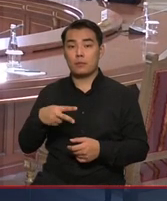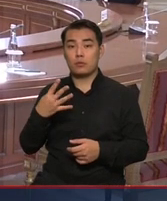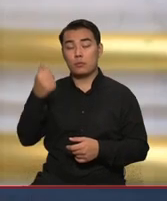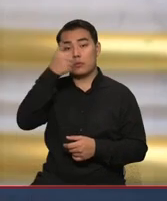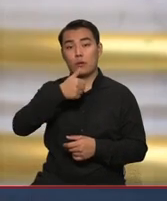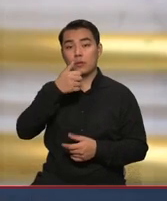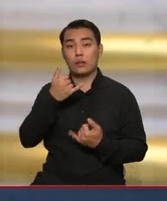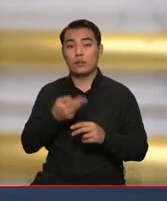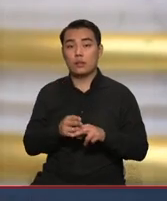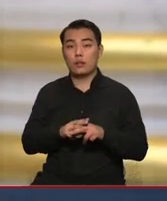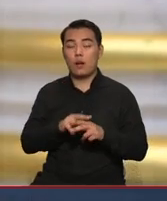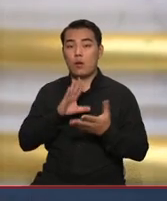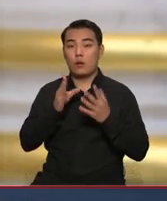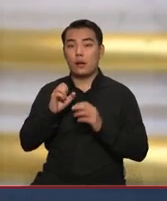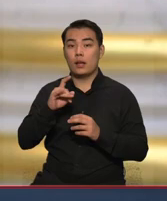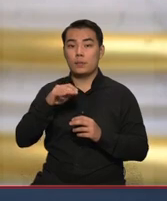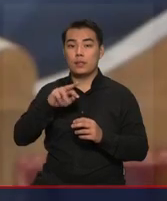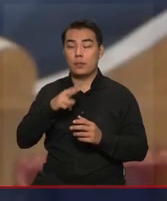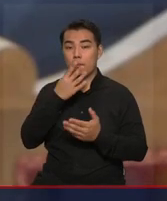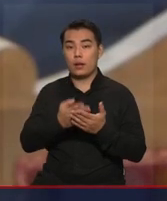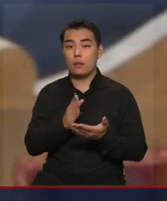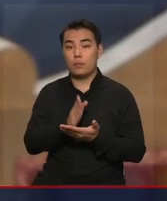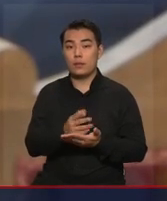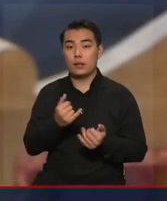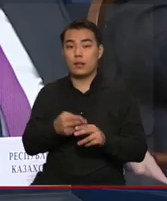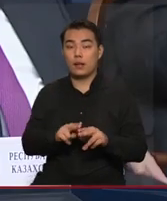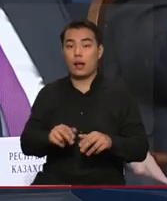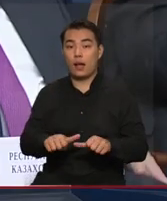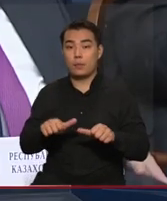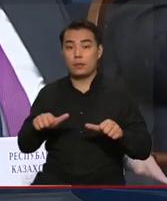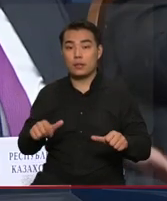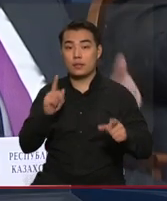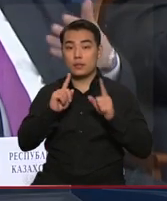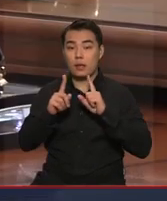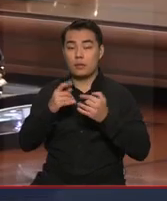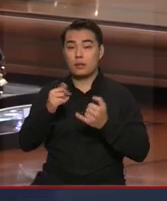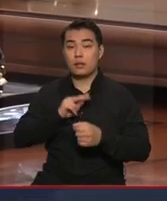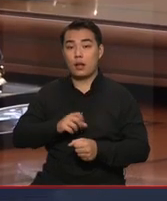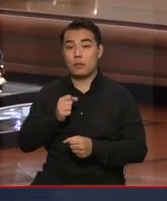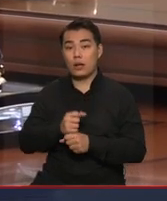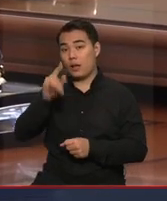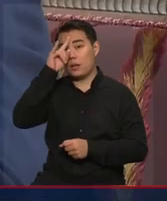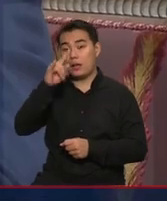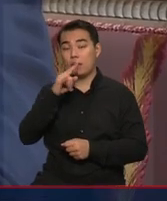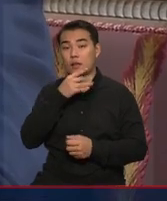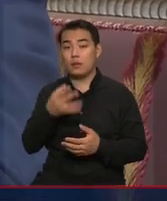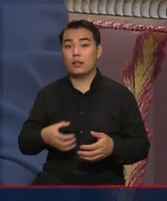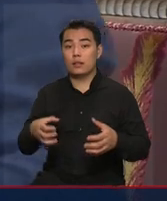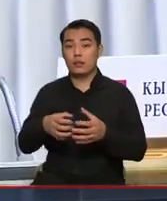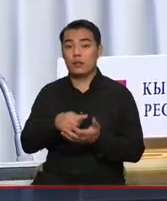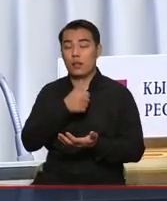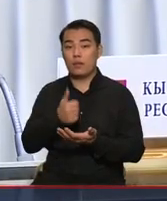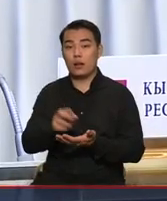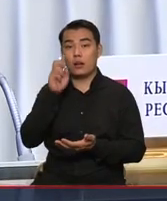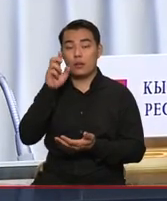одақтың төрағалық тізгіні Арменияға тиеді. Ал Еуразиялық экономикалық комиссия алқасының төрағасы қызметіне Қазақстанның өкілі бұрынғы үкімет басшысы